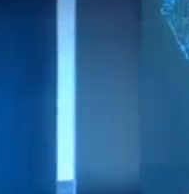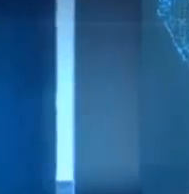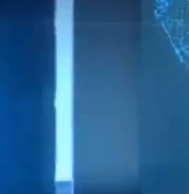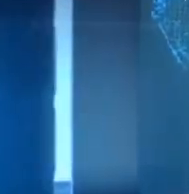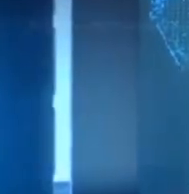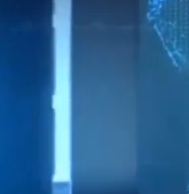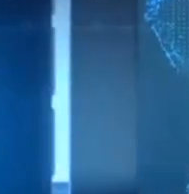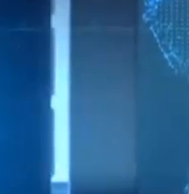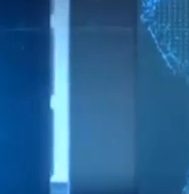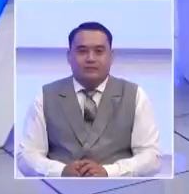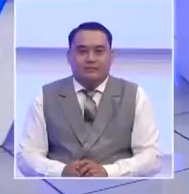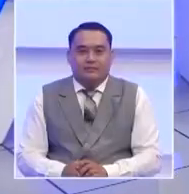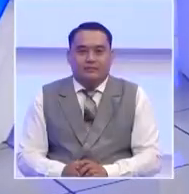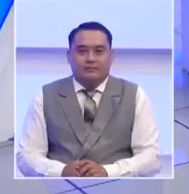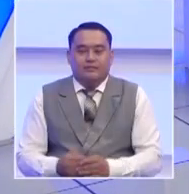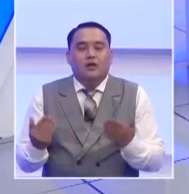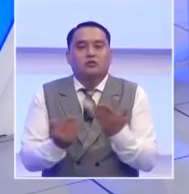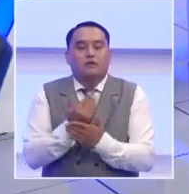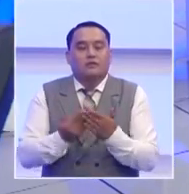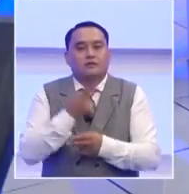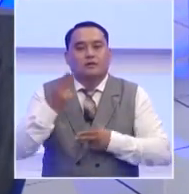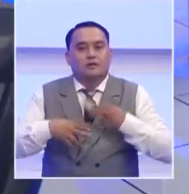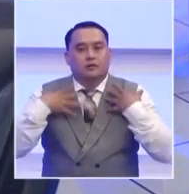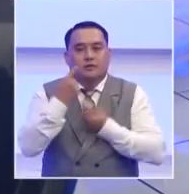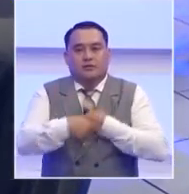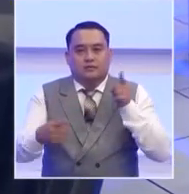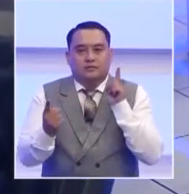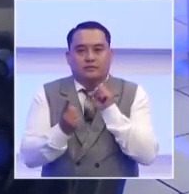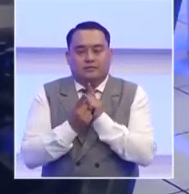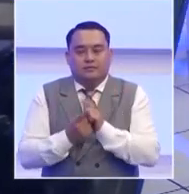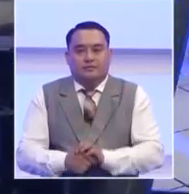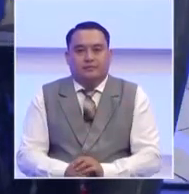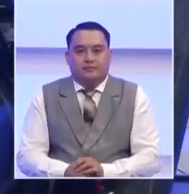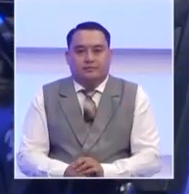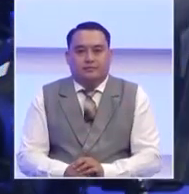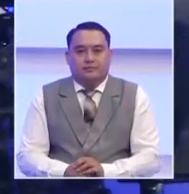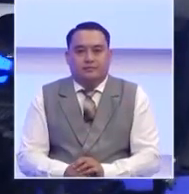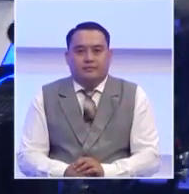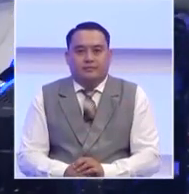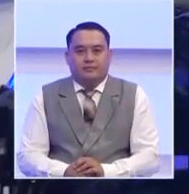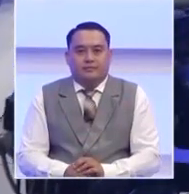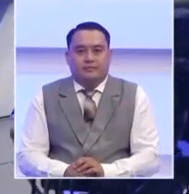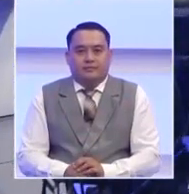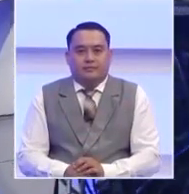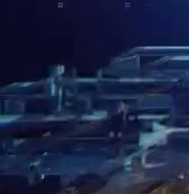Дюсенбек, телеканал ЖТСУ. Такими событиями был насыщен уходящий день. Спасибо за внимание. До свидания.